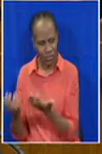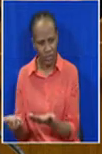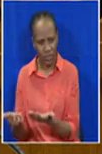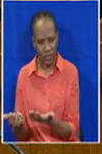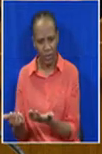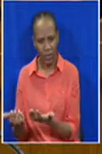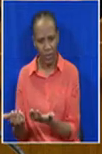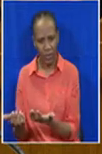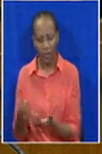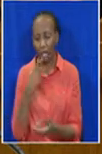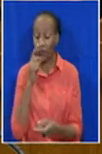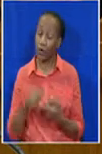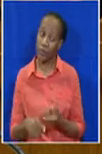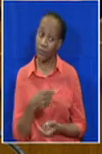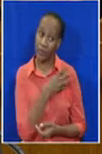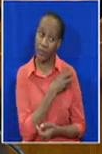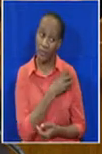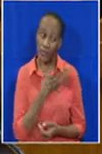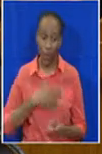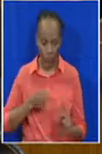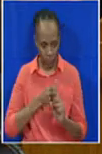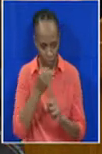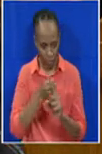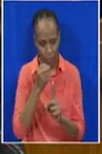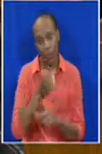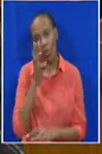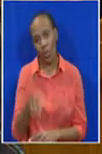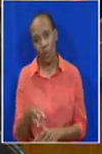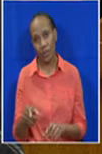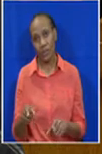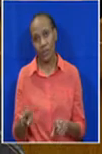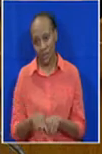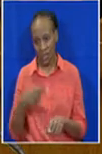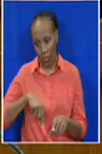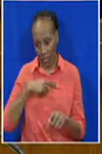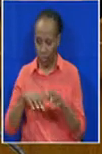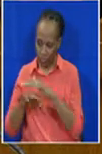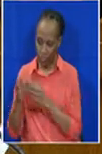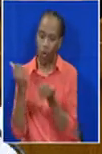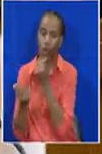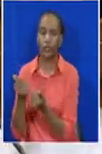en in die hofbak klei dat die bloed so loop maar u sal ons nie onnekrui nie. Baie dank u.